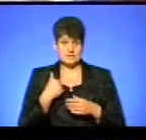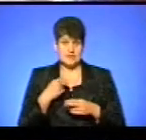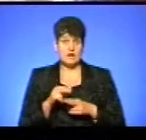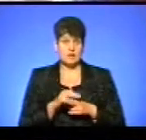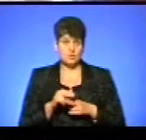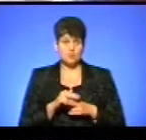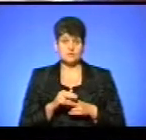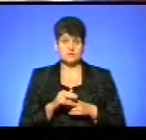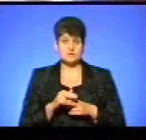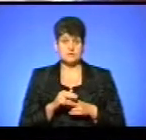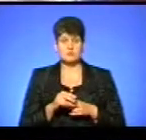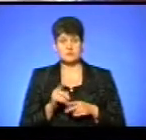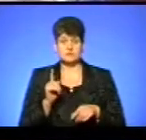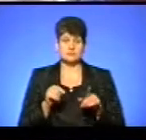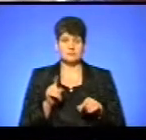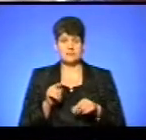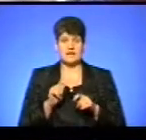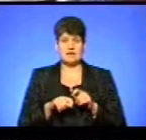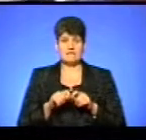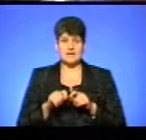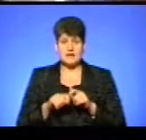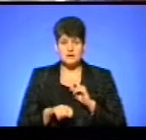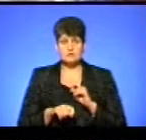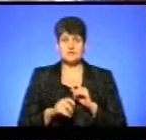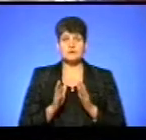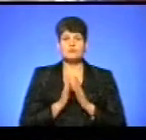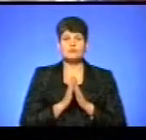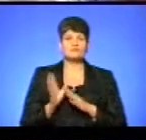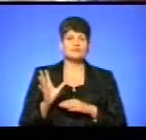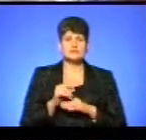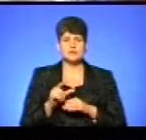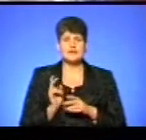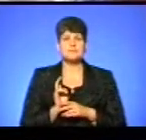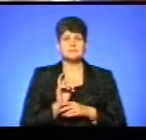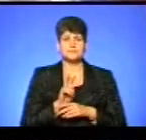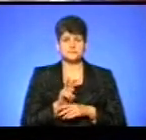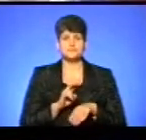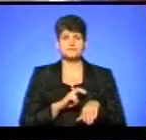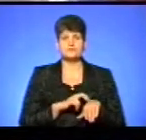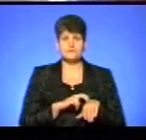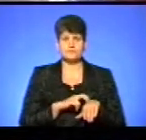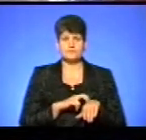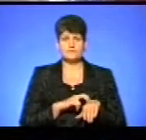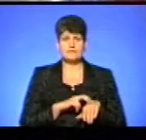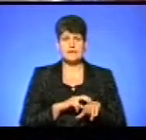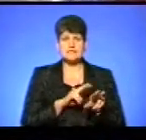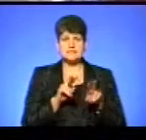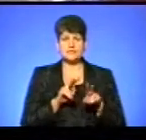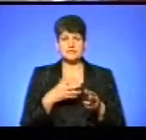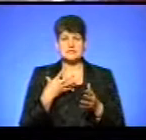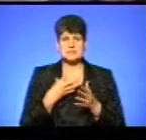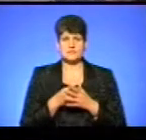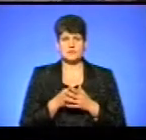лікуюся і час від часу перевіраюся і закликаю всіх людей звертатися до лікарів і слідкувати за